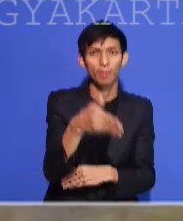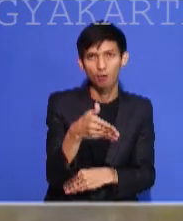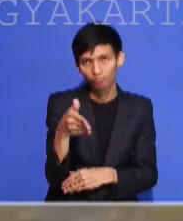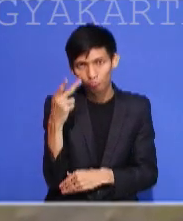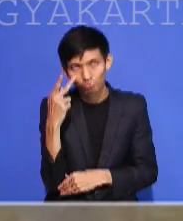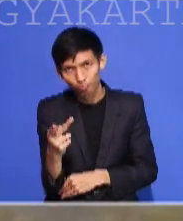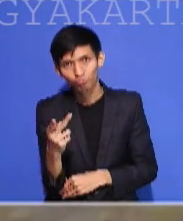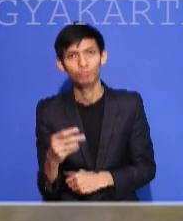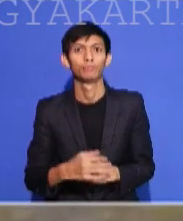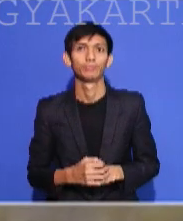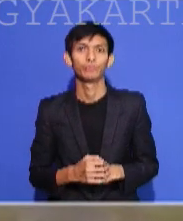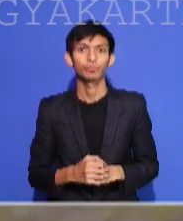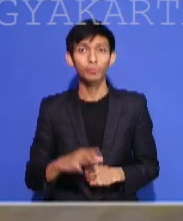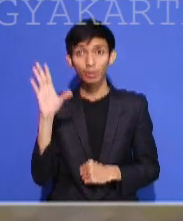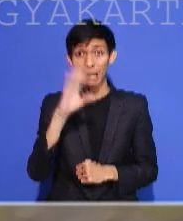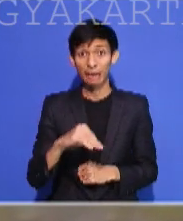h1enduskan